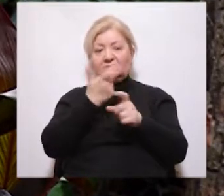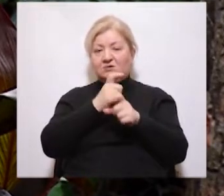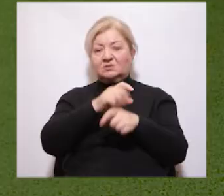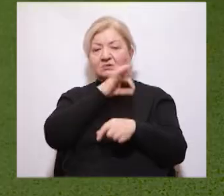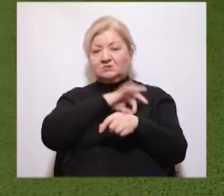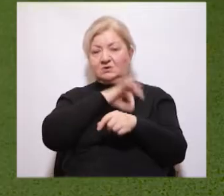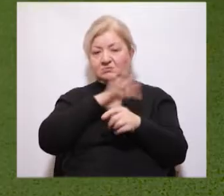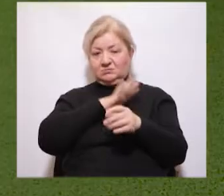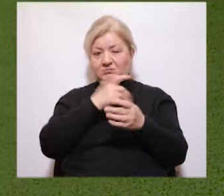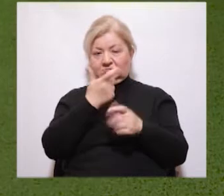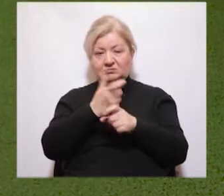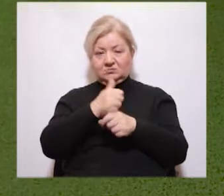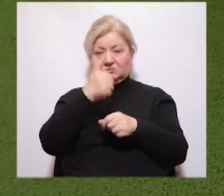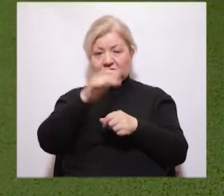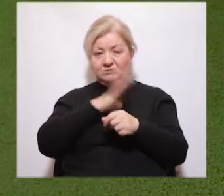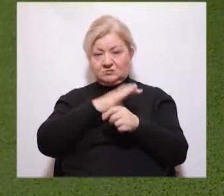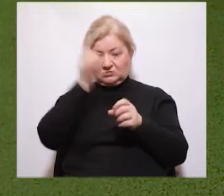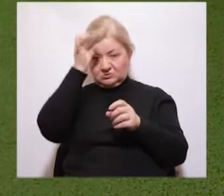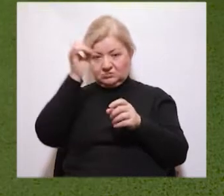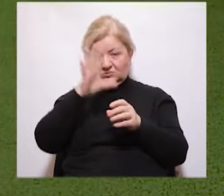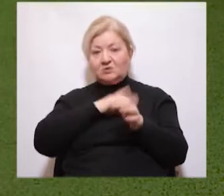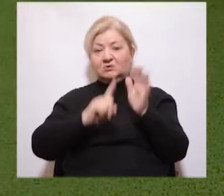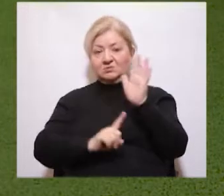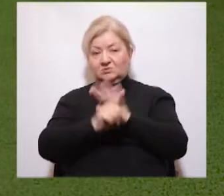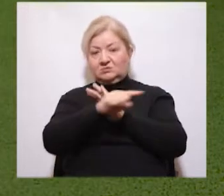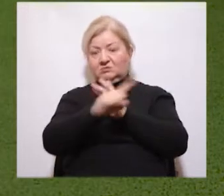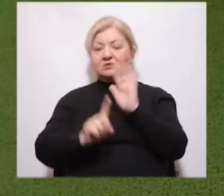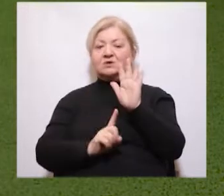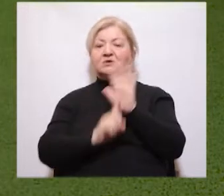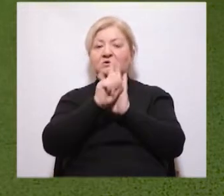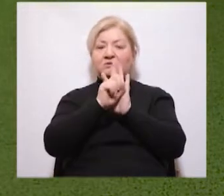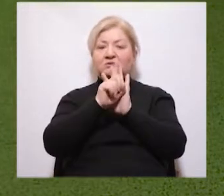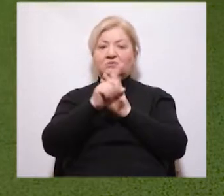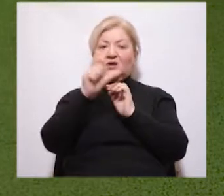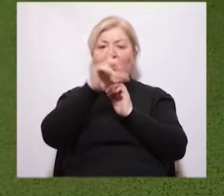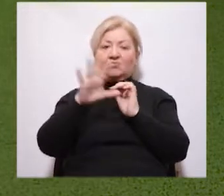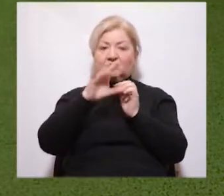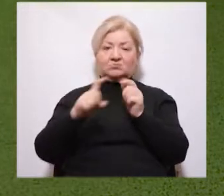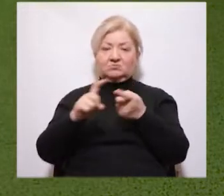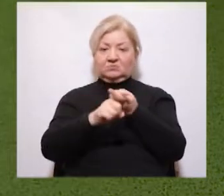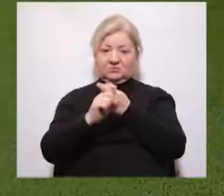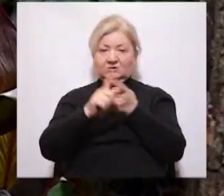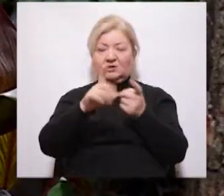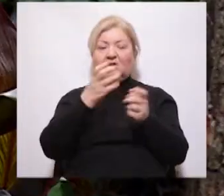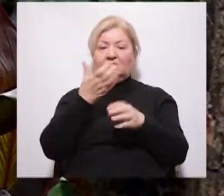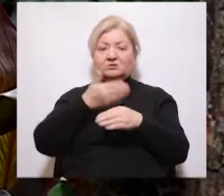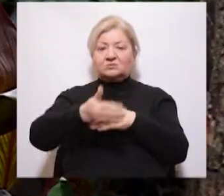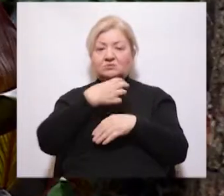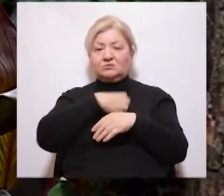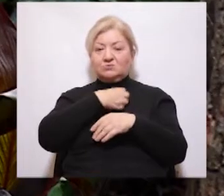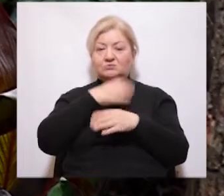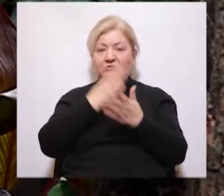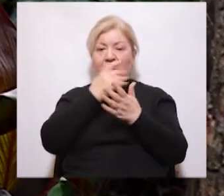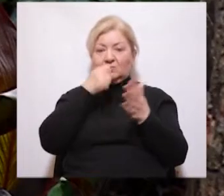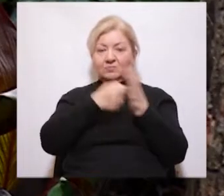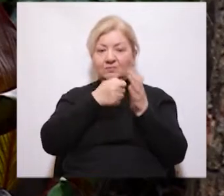საკმაოდ წარმატებითაც სწორედ აი ამ პერიოდიდან იღებს სათავეს საქართველოში ღვინის ევროპული წესით წარმოება. შემდეგი